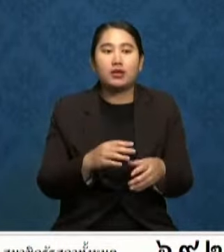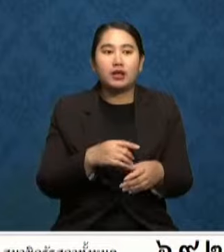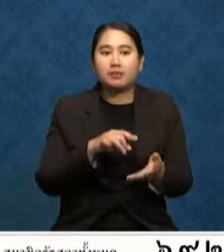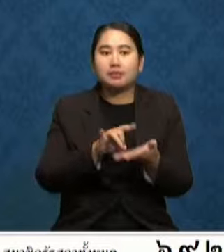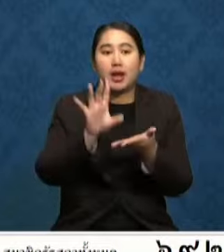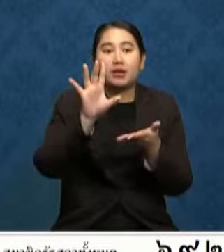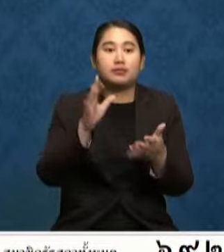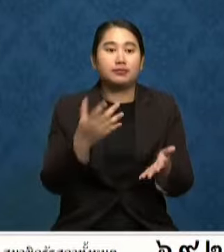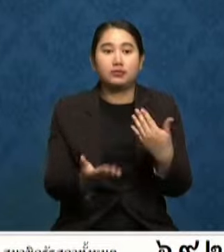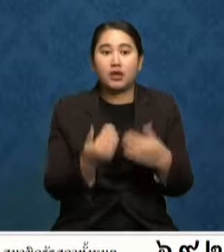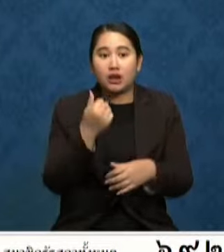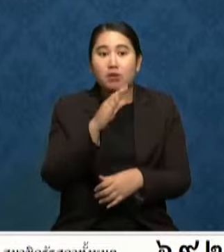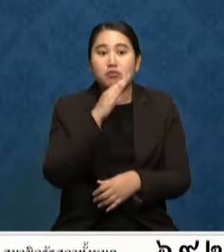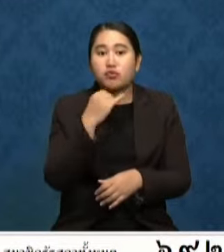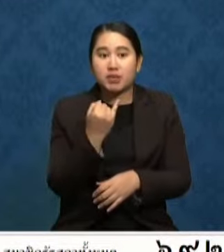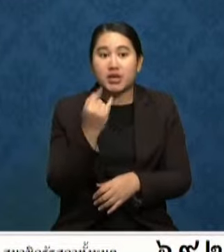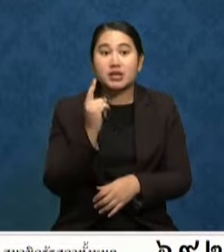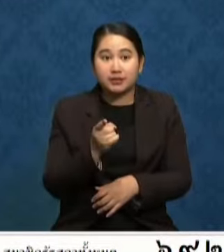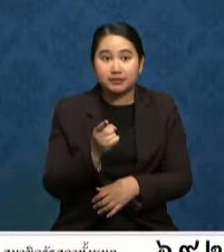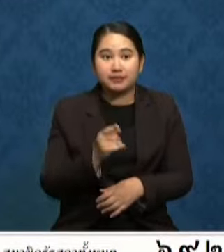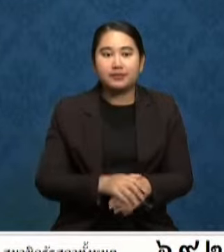ไล่ ถาไมดีจริง